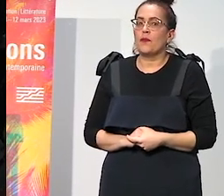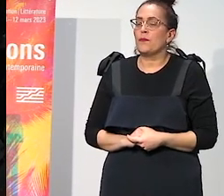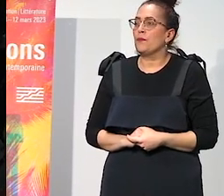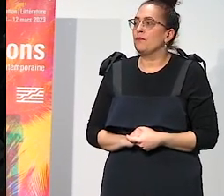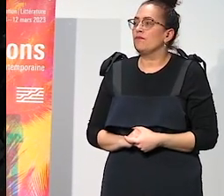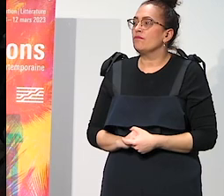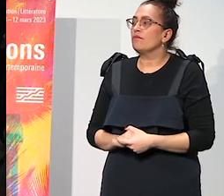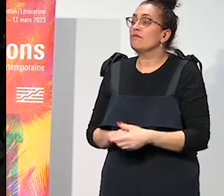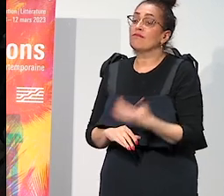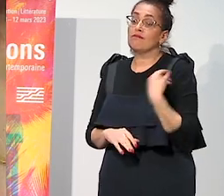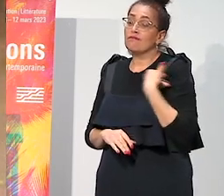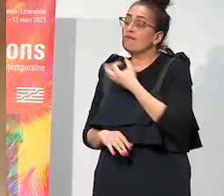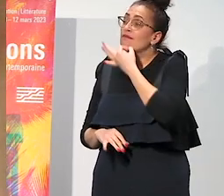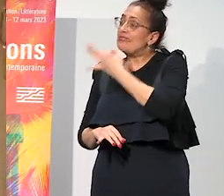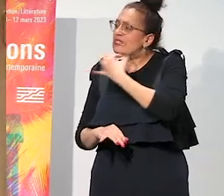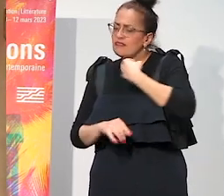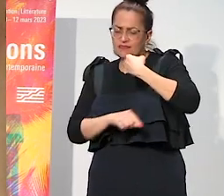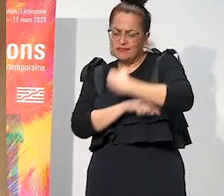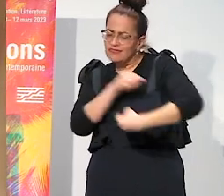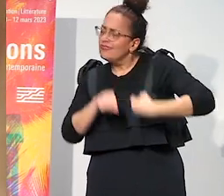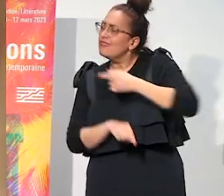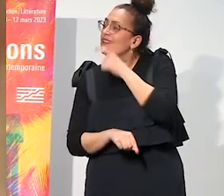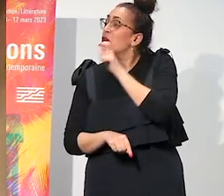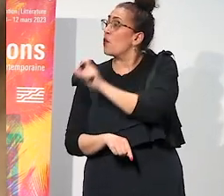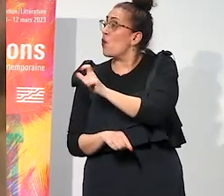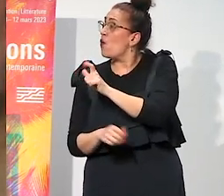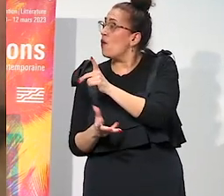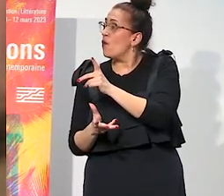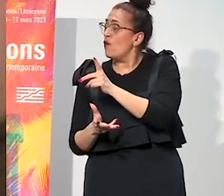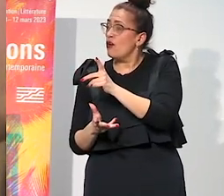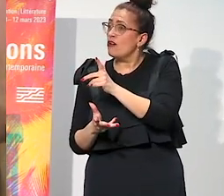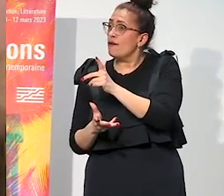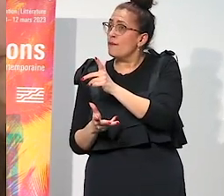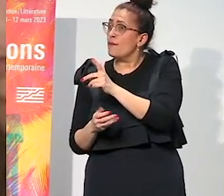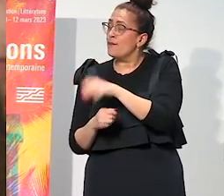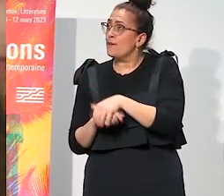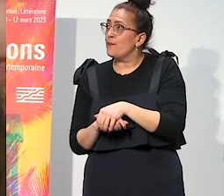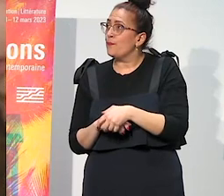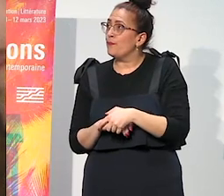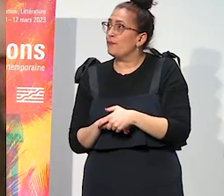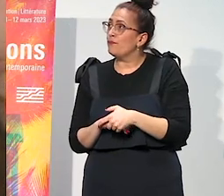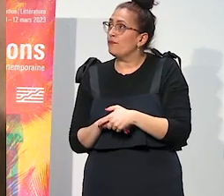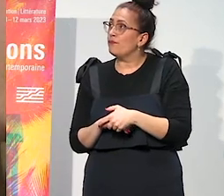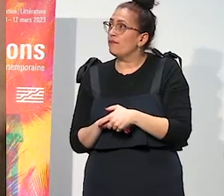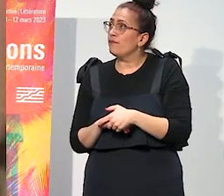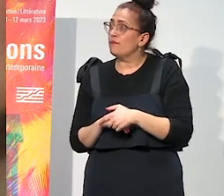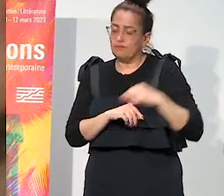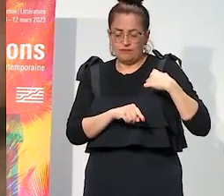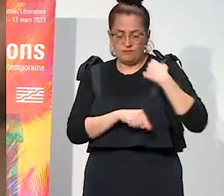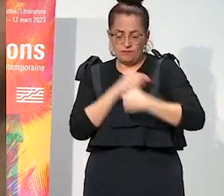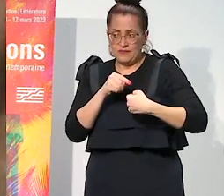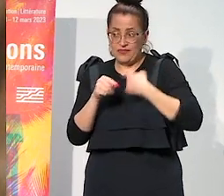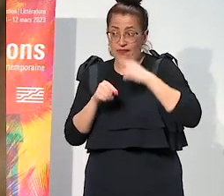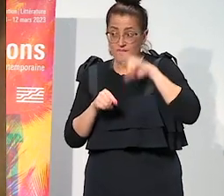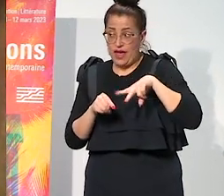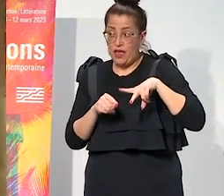tout à l'heure, on parlait de génération. Et je me dis que moi, je suis la troisième génération après la